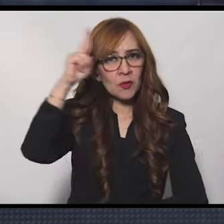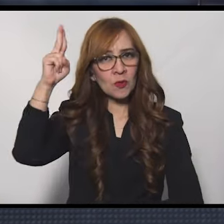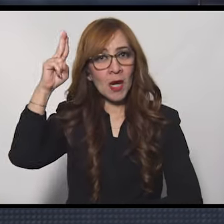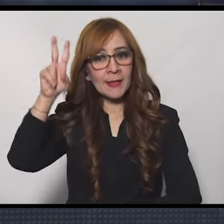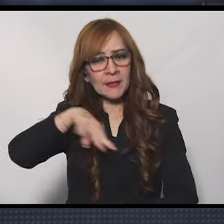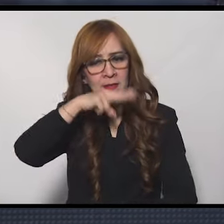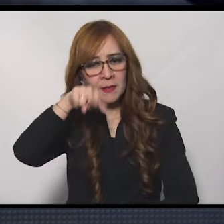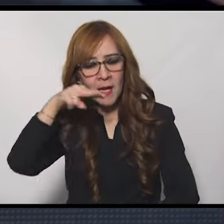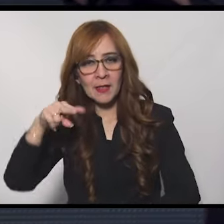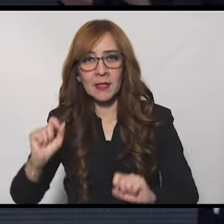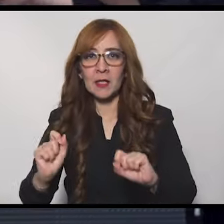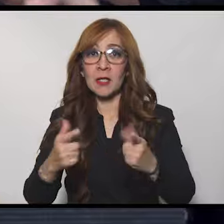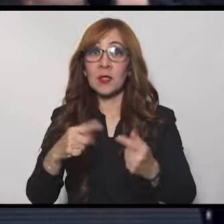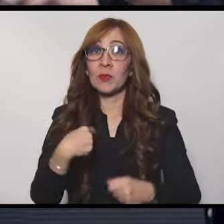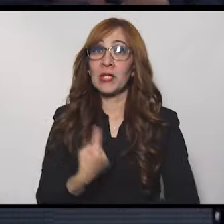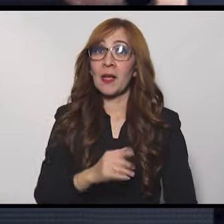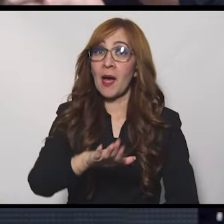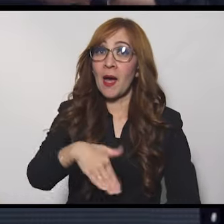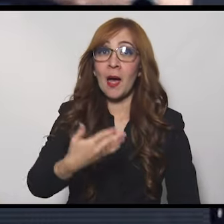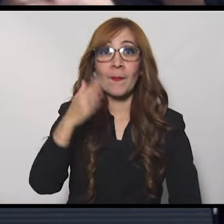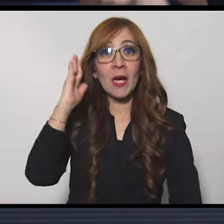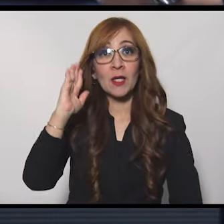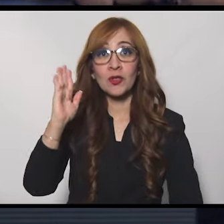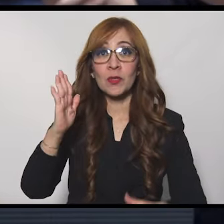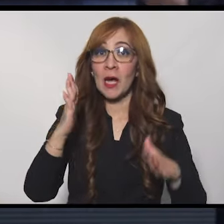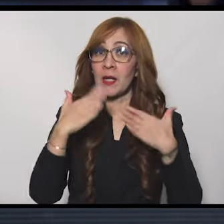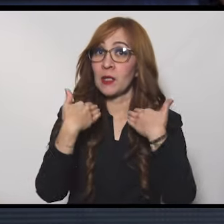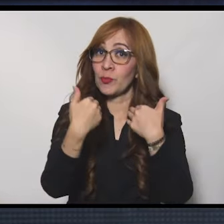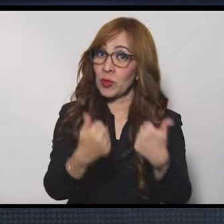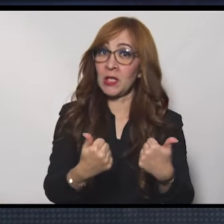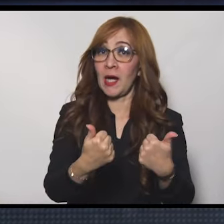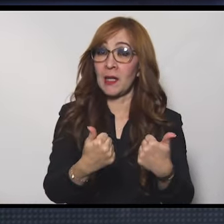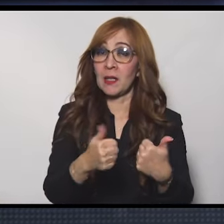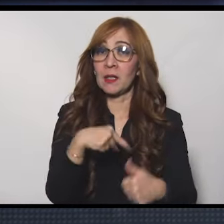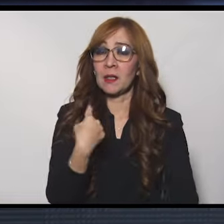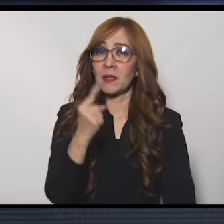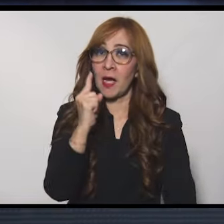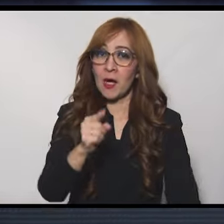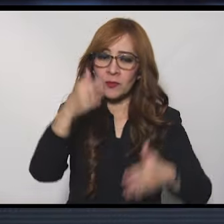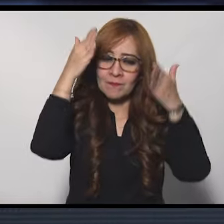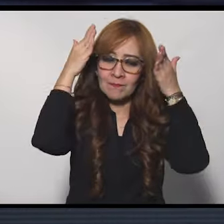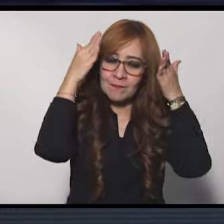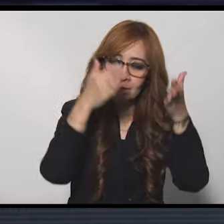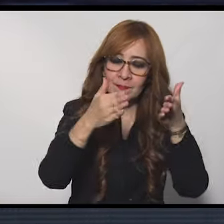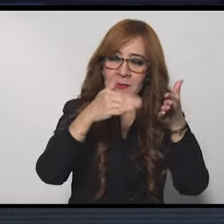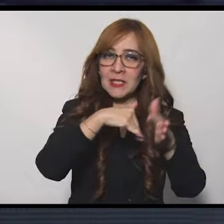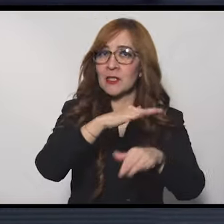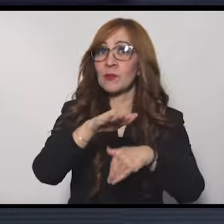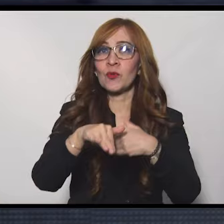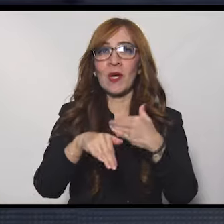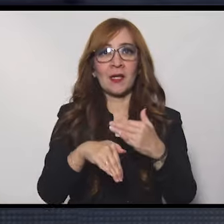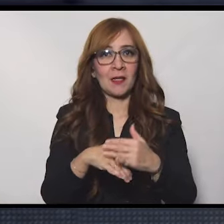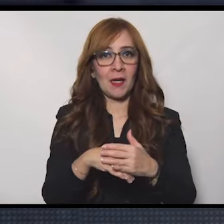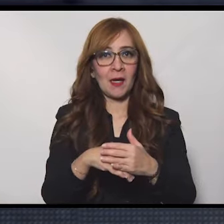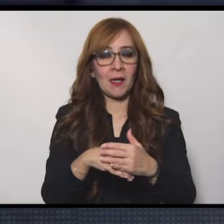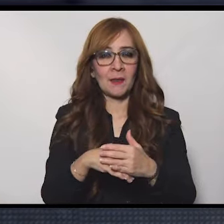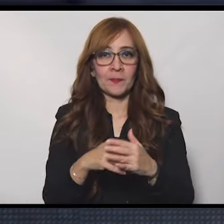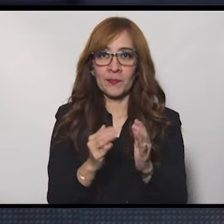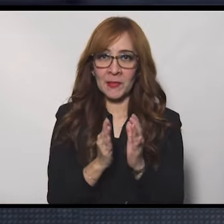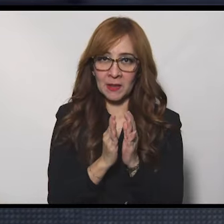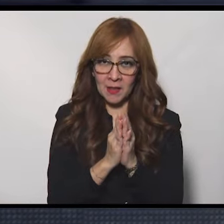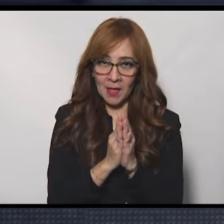dalam kehidupan kita, udah dipulihkan, dan kita harus memperhatikan every dead cracks.